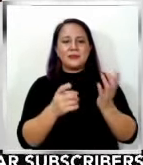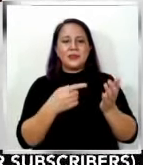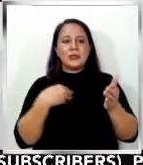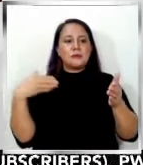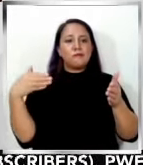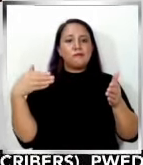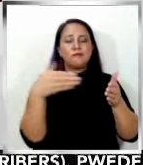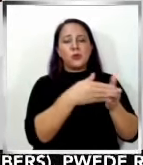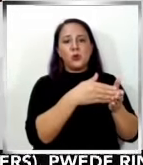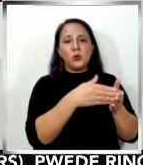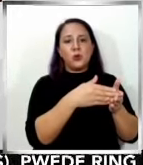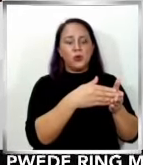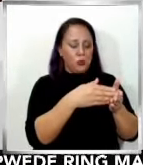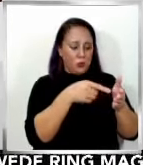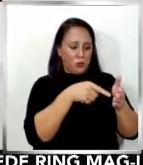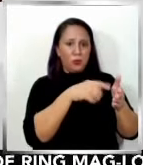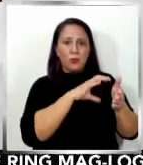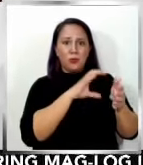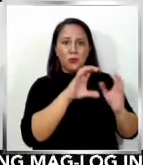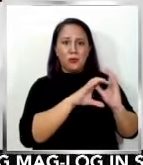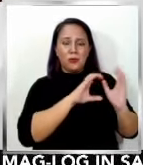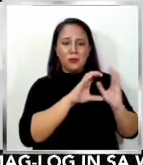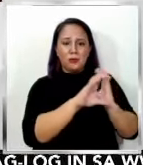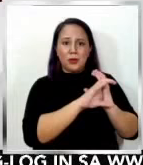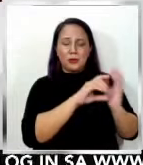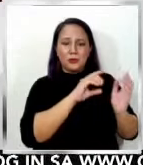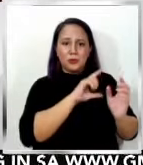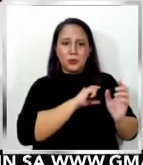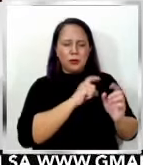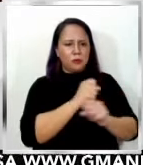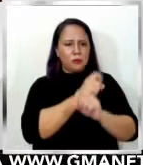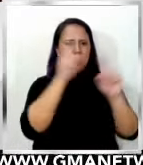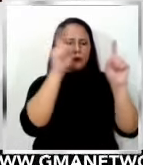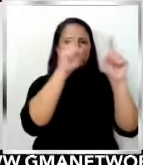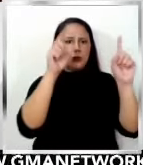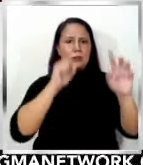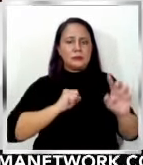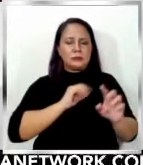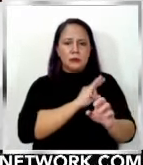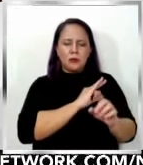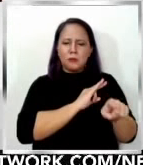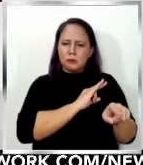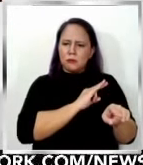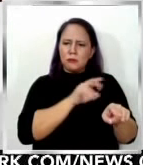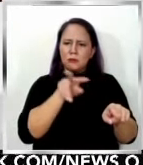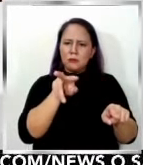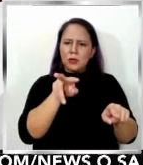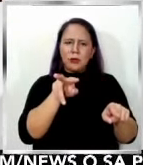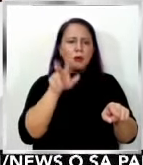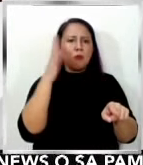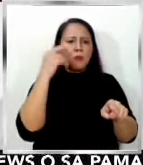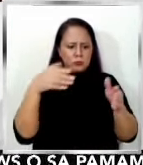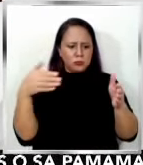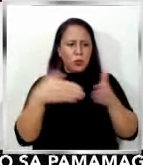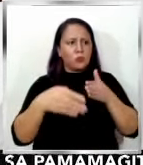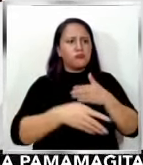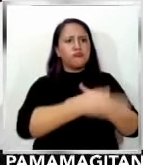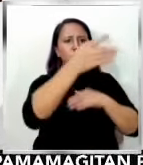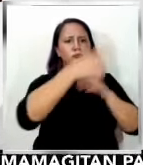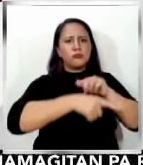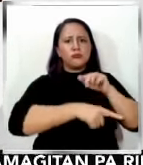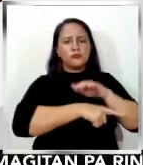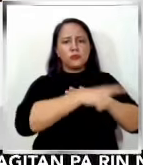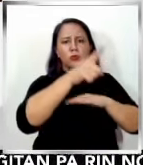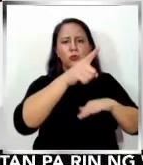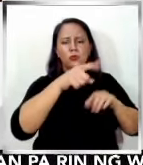sasakyan ng polis natin. So, nagulat yung mga personnel natin at hindi tumigil yung sasakyan. So, nabo na mga polis natin